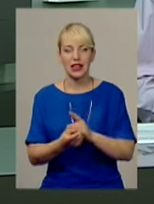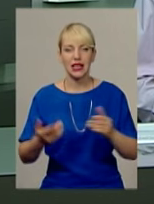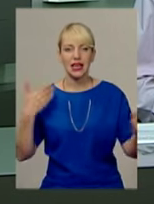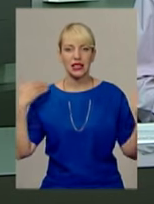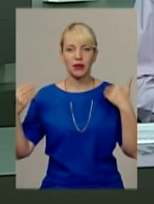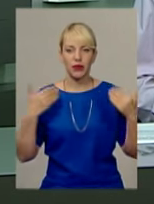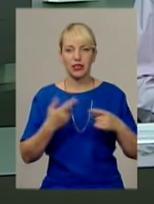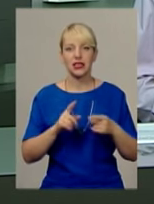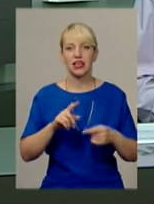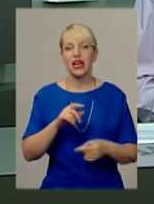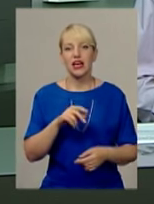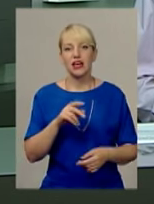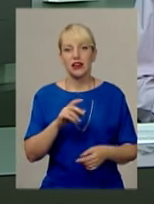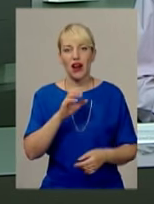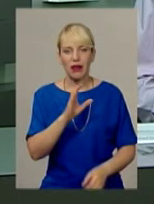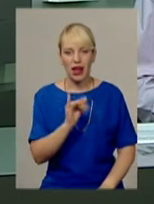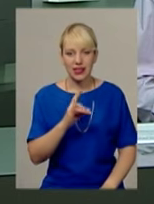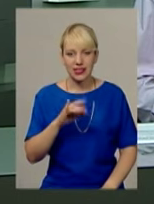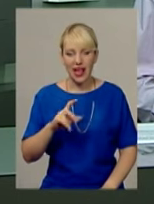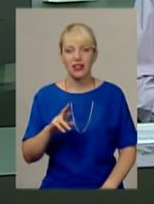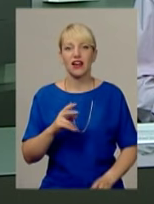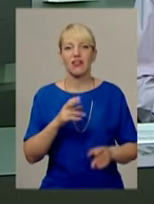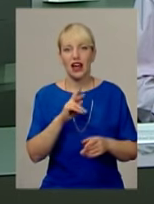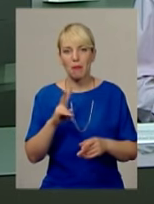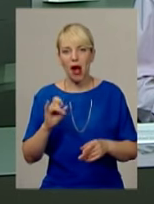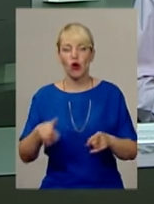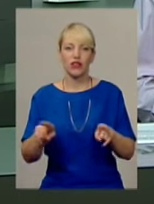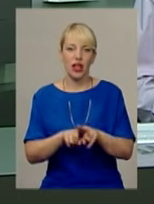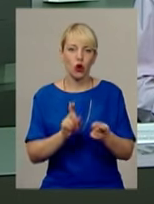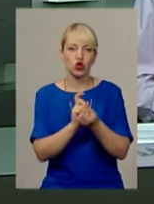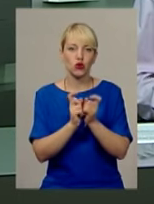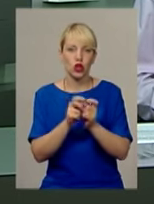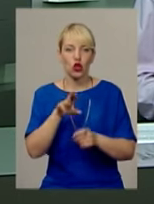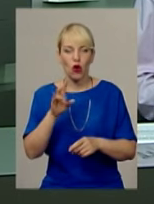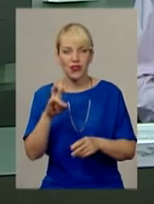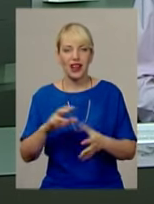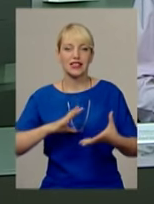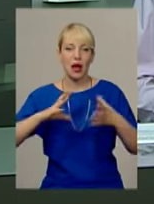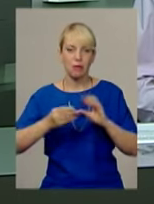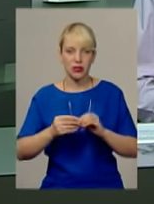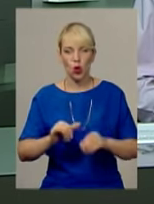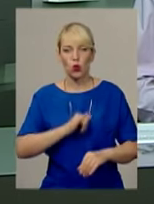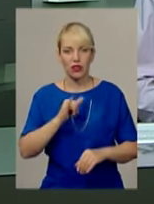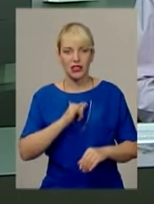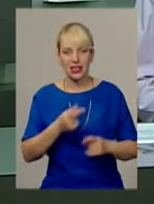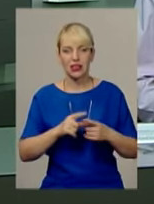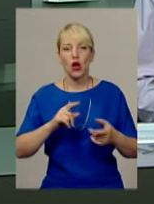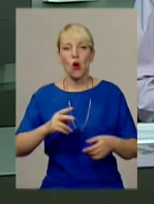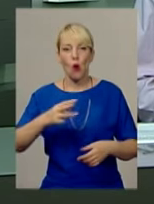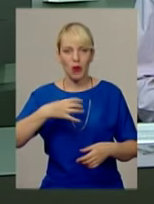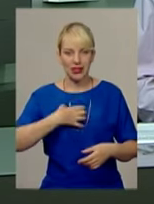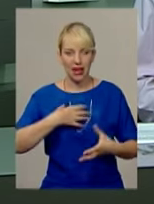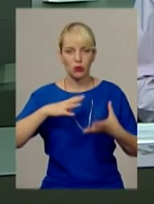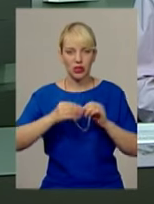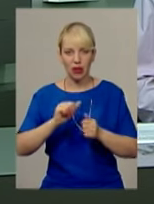Ігор Радівілов, Віталій Арсєнєв, Микита Єрмак, а також дзюдоїст Денис Толкач. За підсумками універсіади, у медальному заліку